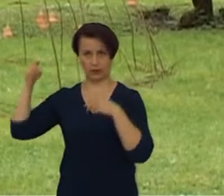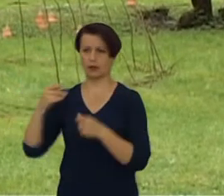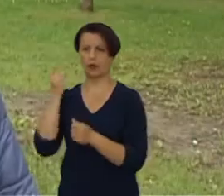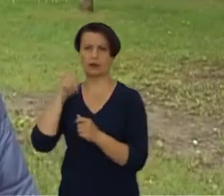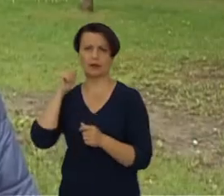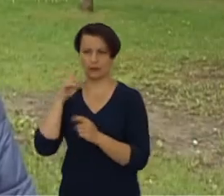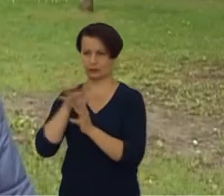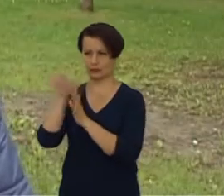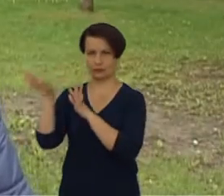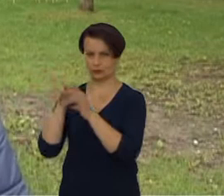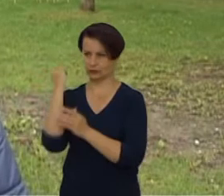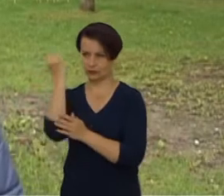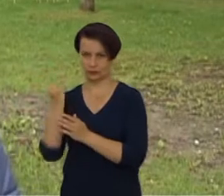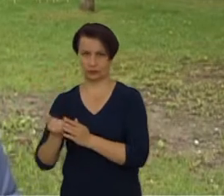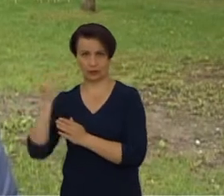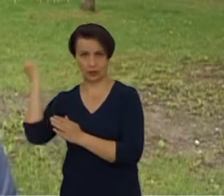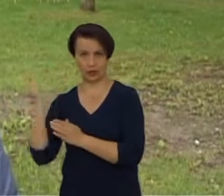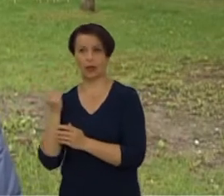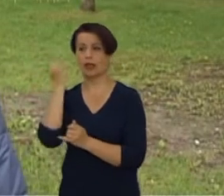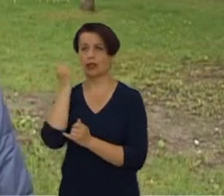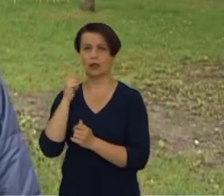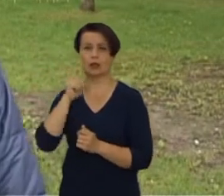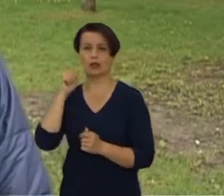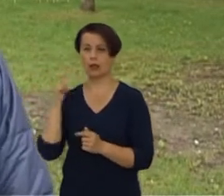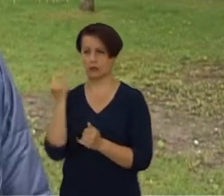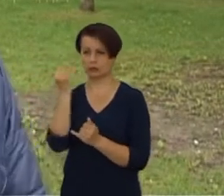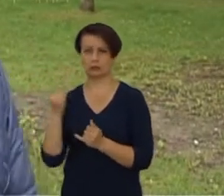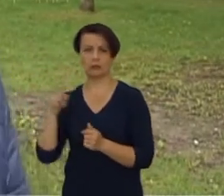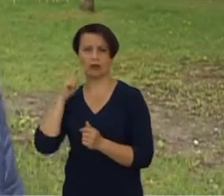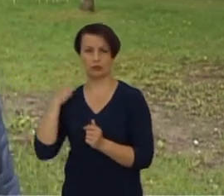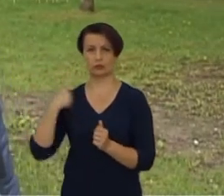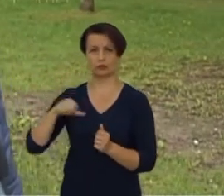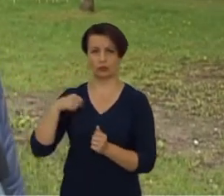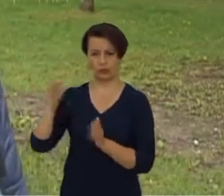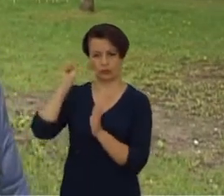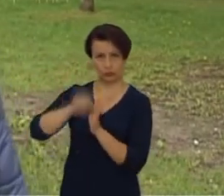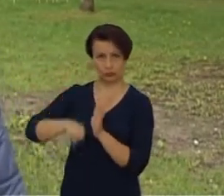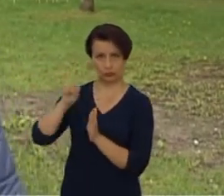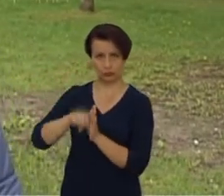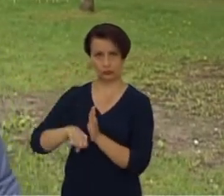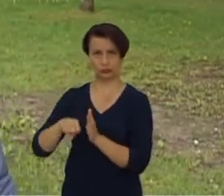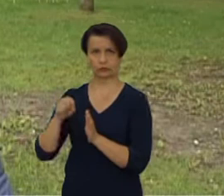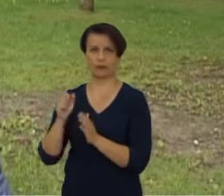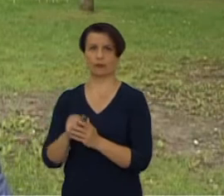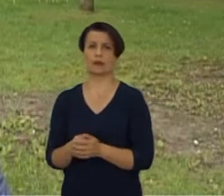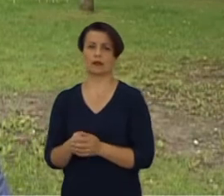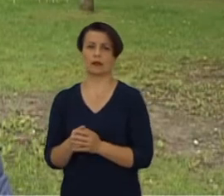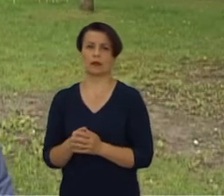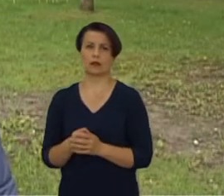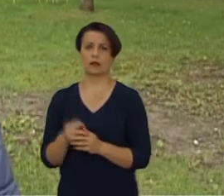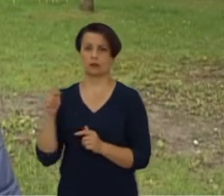varpeliai ant liaunų šakelių, kadangi liauno šakelės tai yra jauni žmonės, čia yra